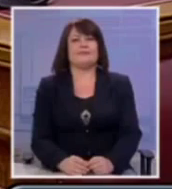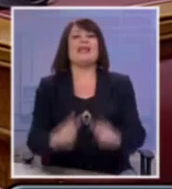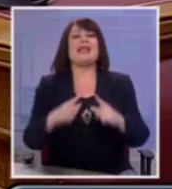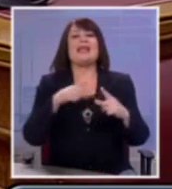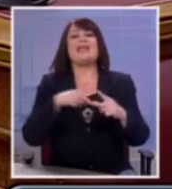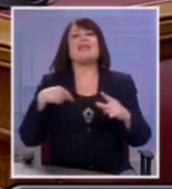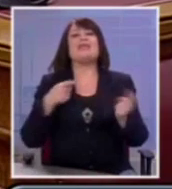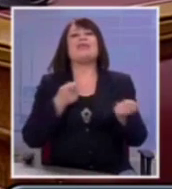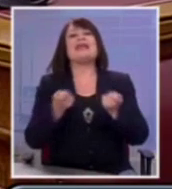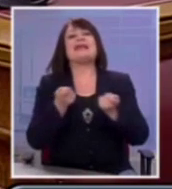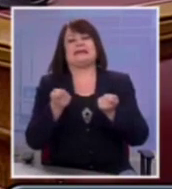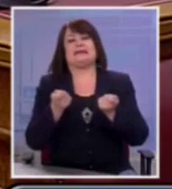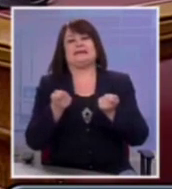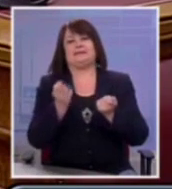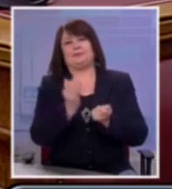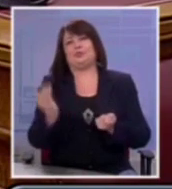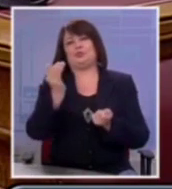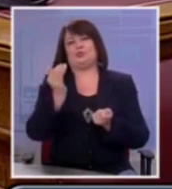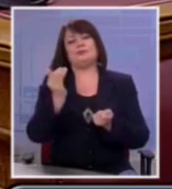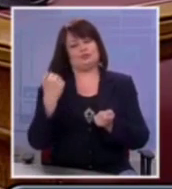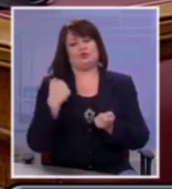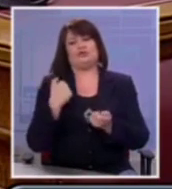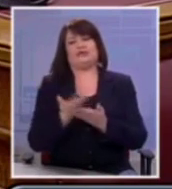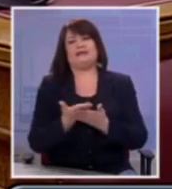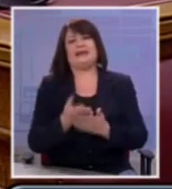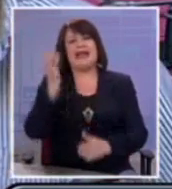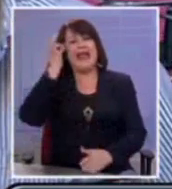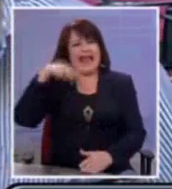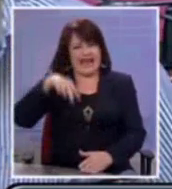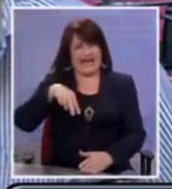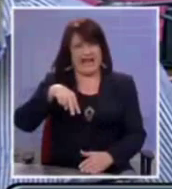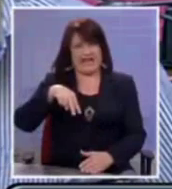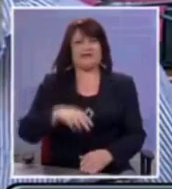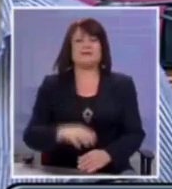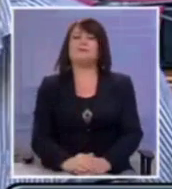του Διεθνούς Νομισματικού Ταμείου στο υψηλότερο δυνατό επίπεδο. Η κυρία Λαγκάρντ, δηλαδή.